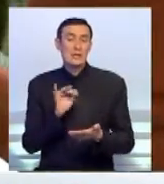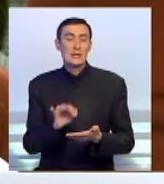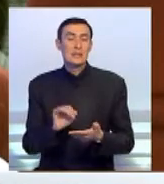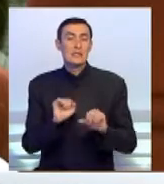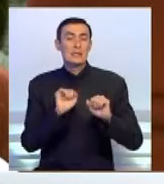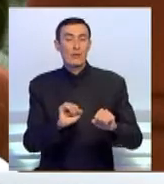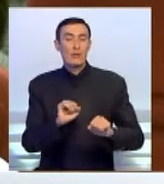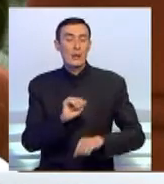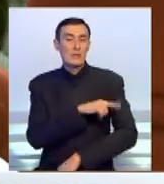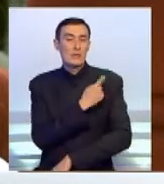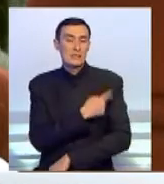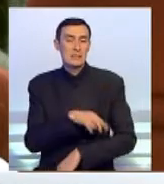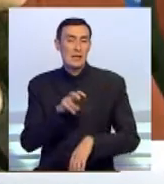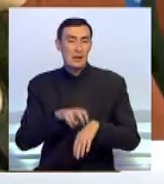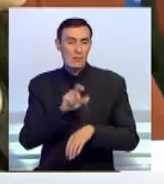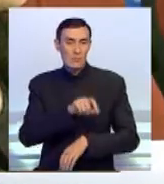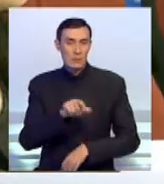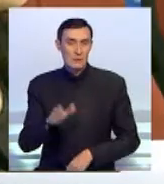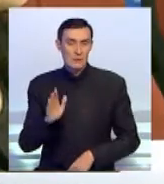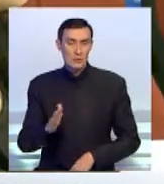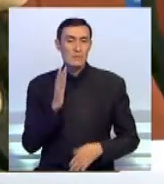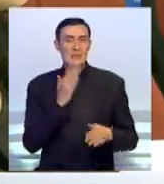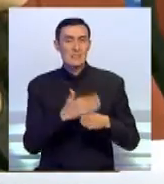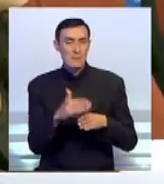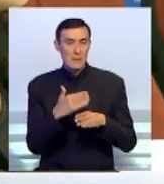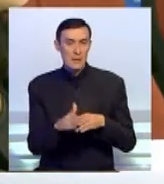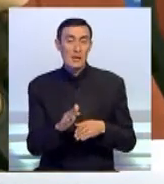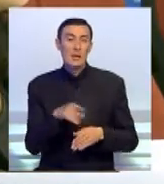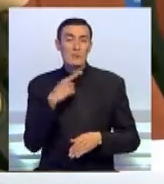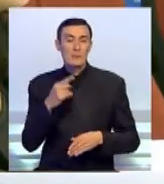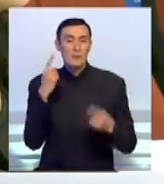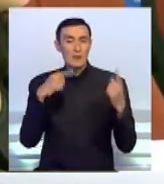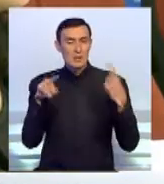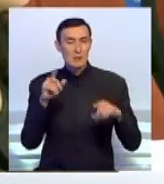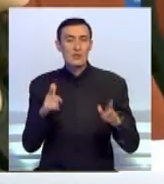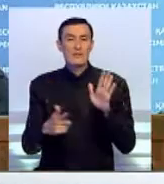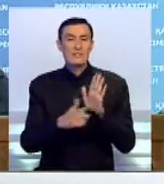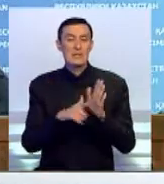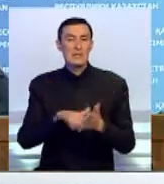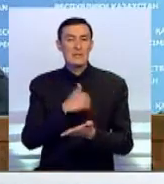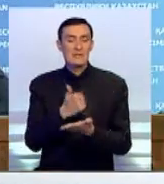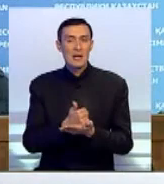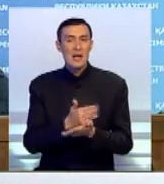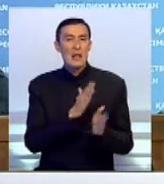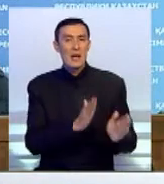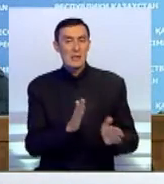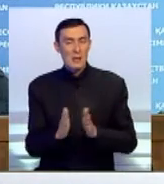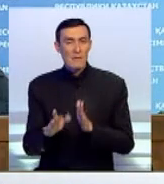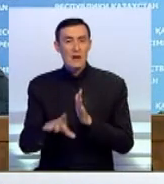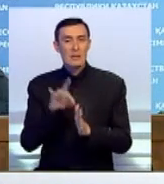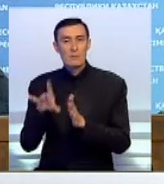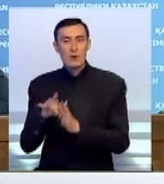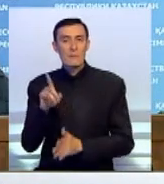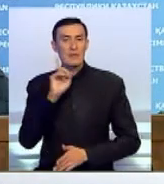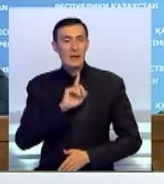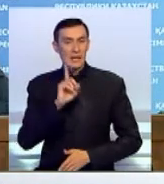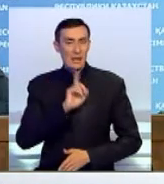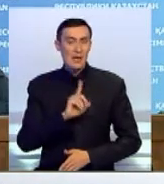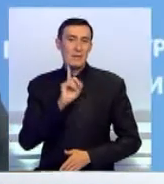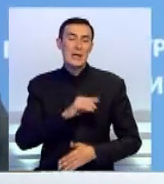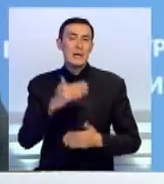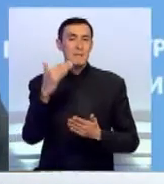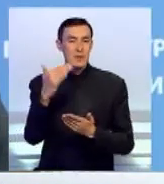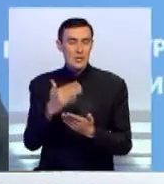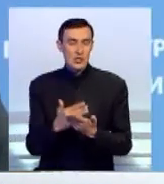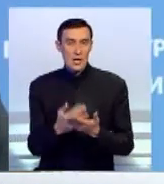медработников. Происходить этот процесс будет системно. По словам разработчиков, 7 основных этапов, начиная от отбора предварительного